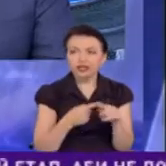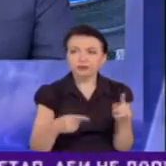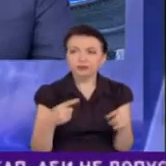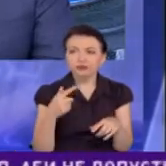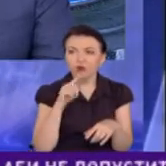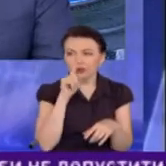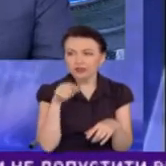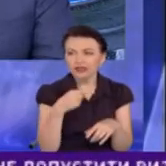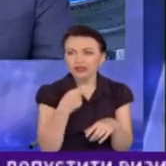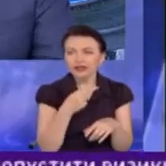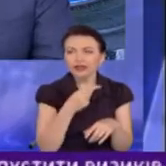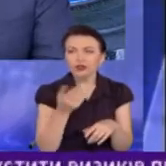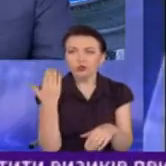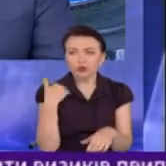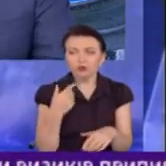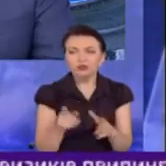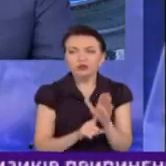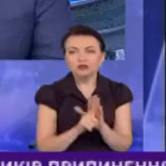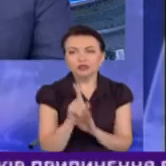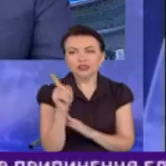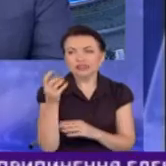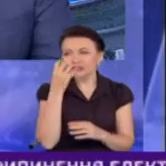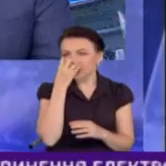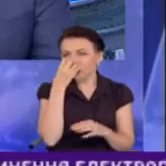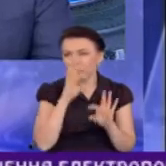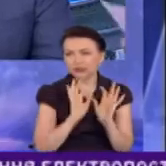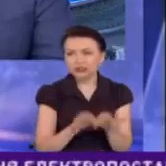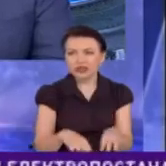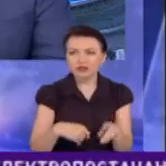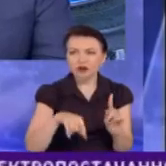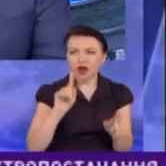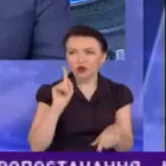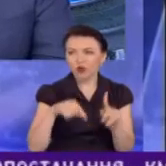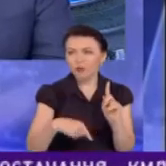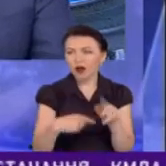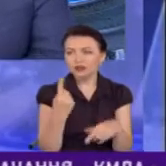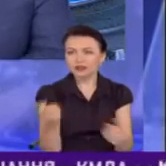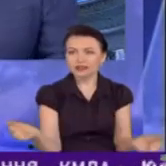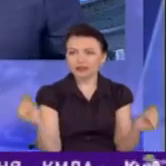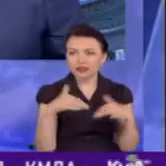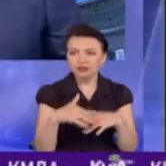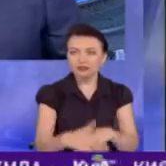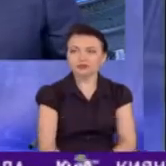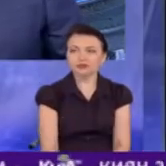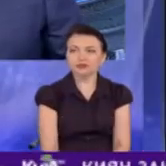розпочався фестиваль циркового мистецтва. Акробати з усього світу з'їхалися. Усі подробиці за мить. Так, будь ласка.